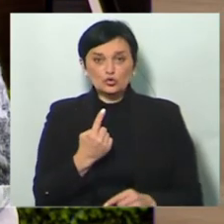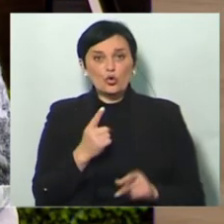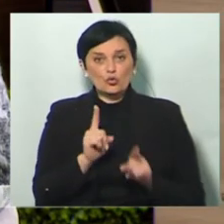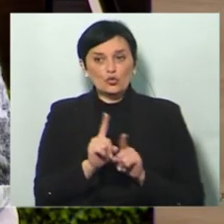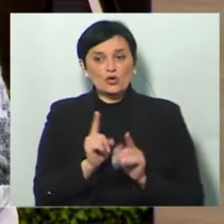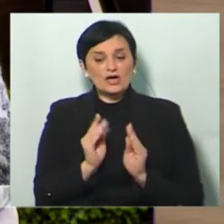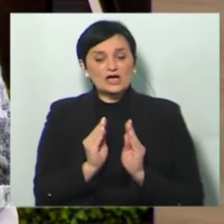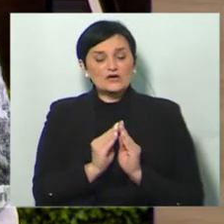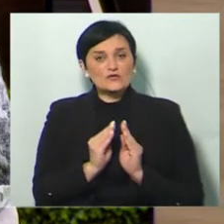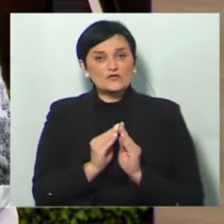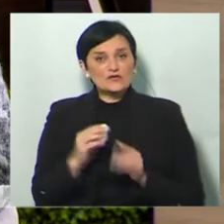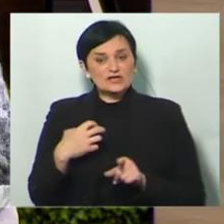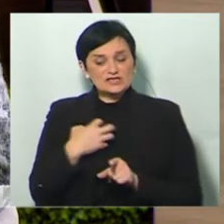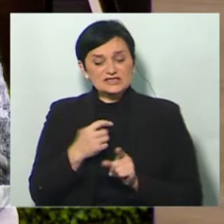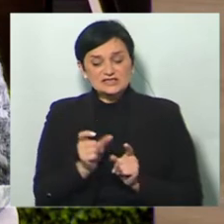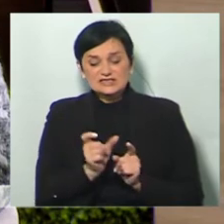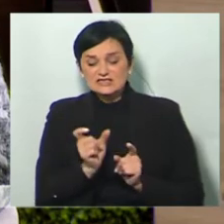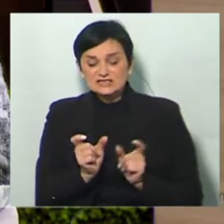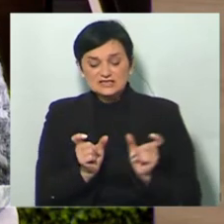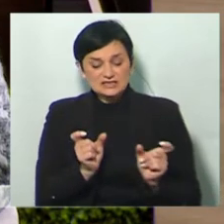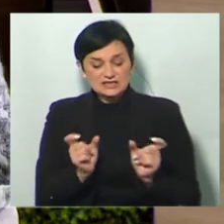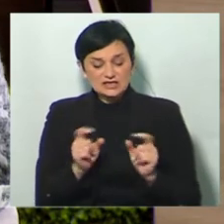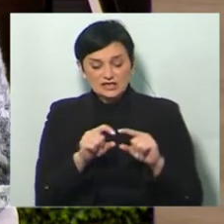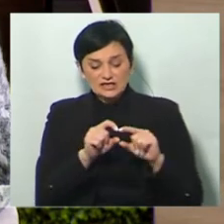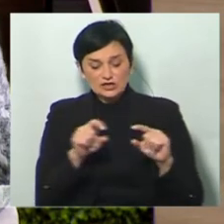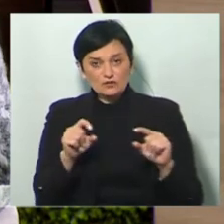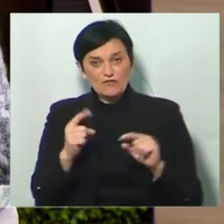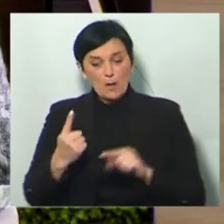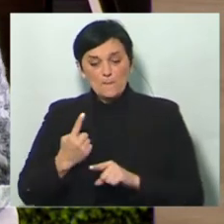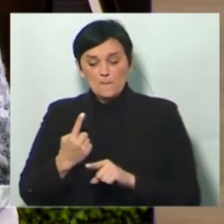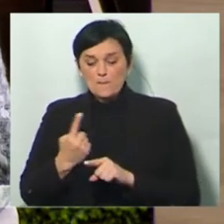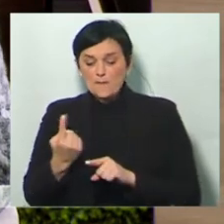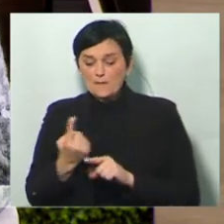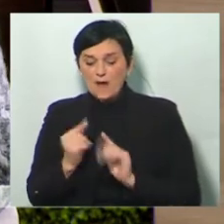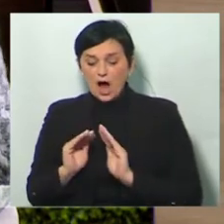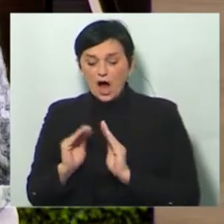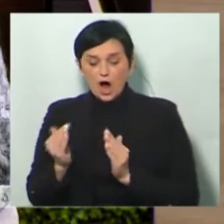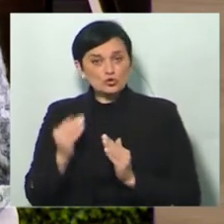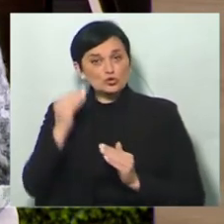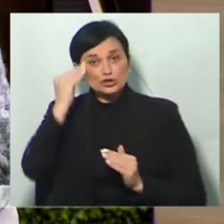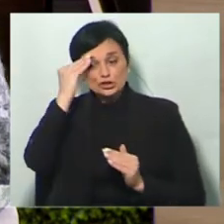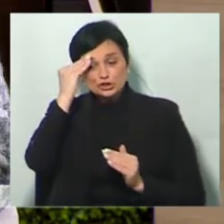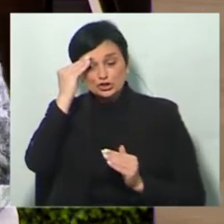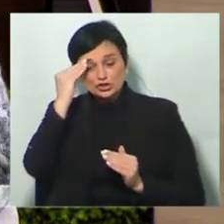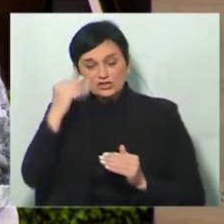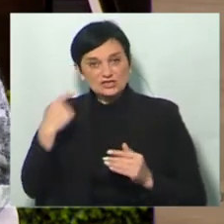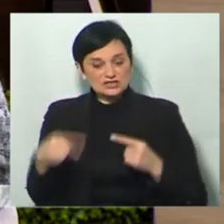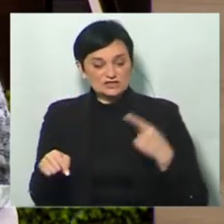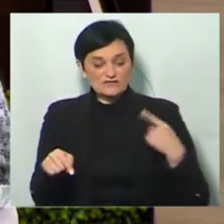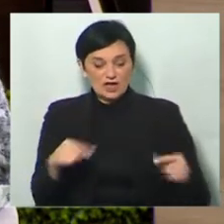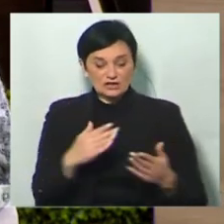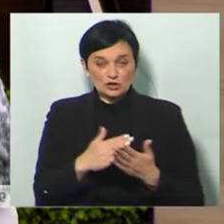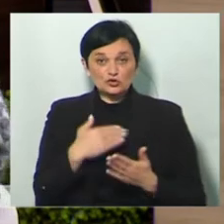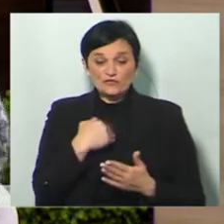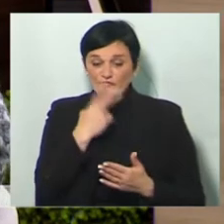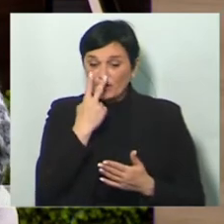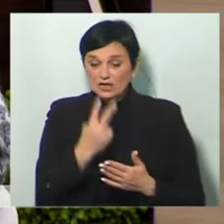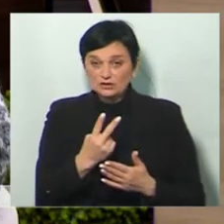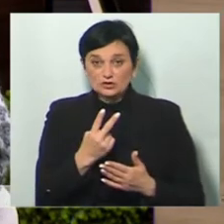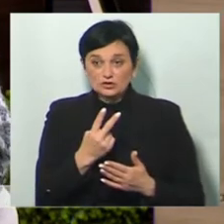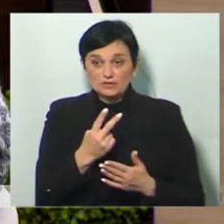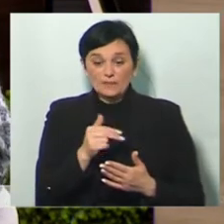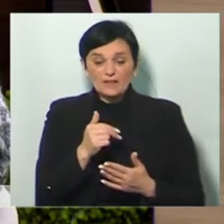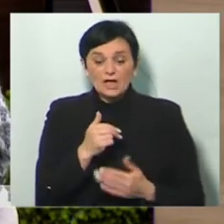ganmartobasats igives pudze aks, mara absoluturat sva shinarse aks da chven amas tkvat davinakhavt rogori. Pirlol rikshi ra